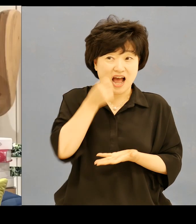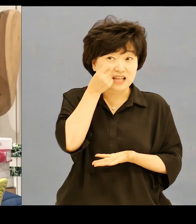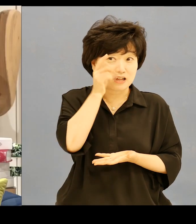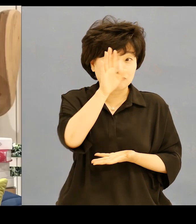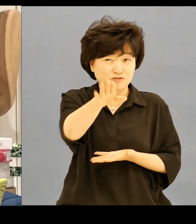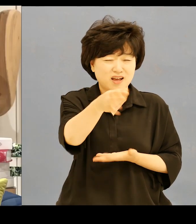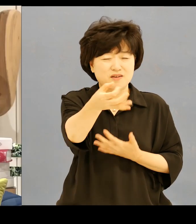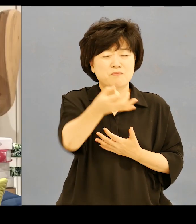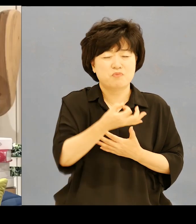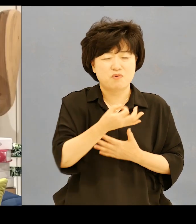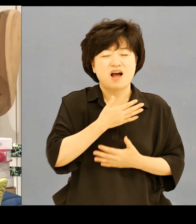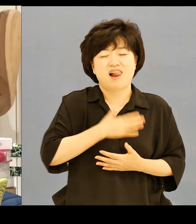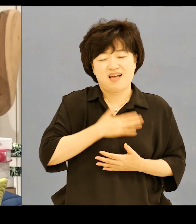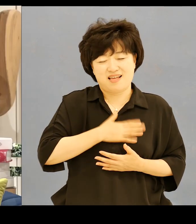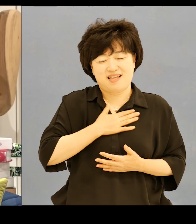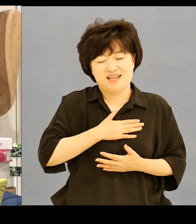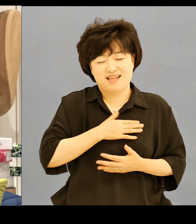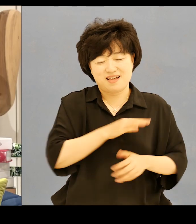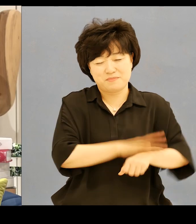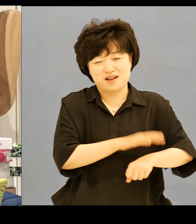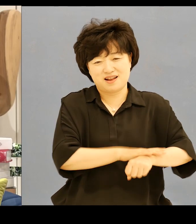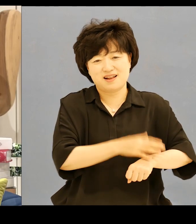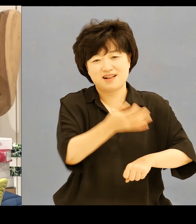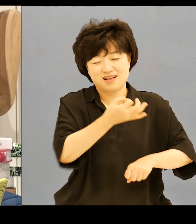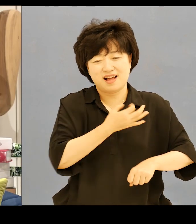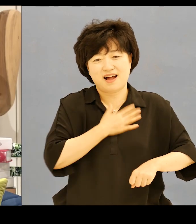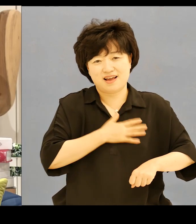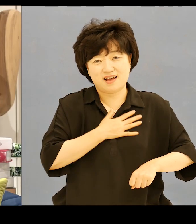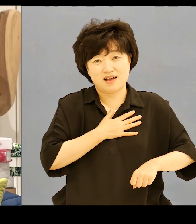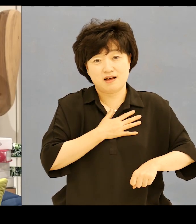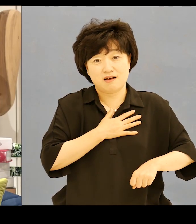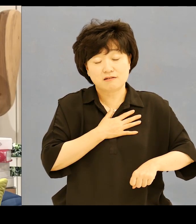네네. 근데 정말 신기하게도 아이들은